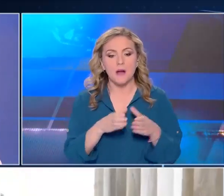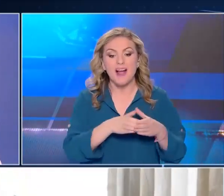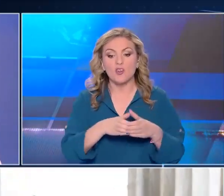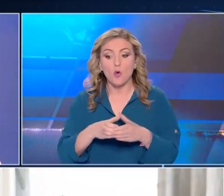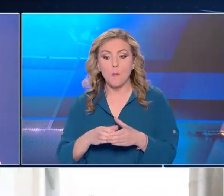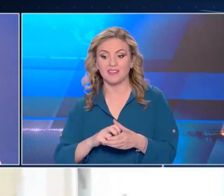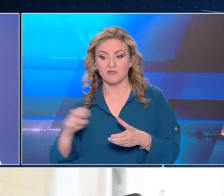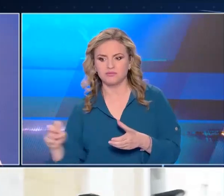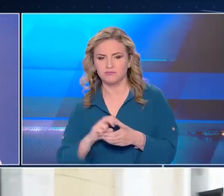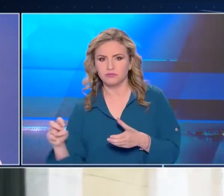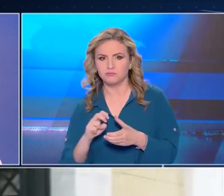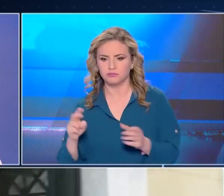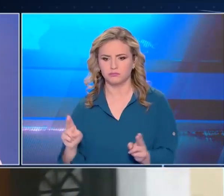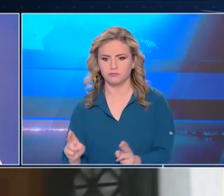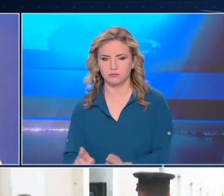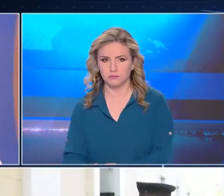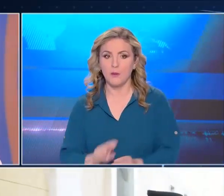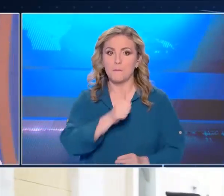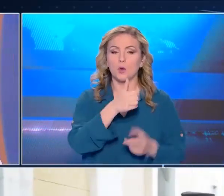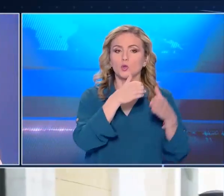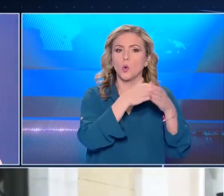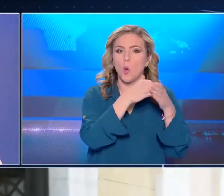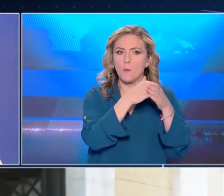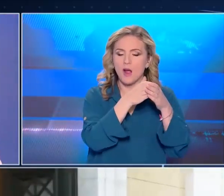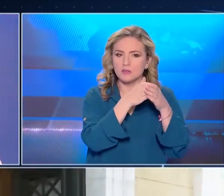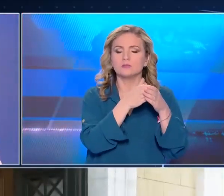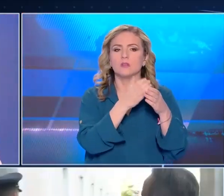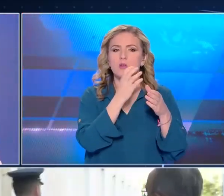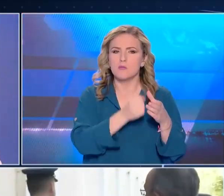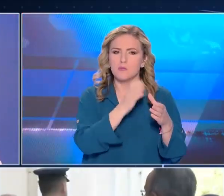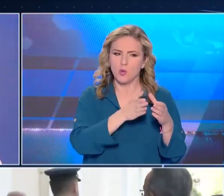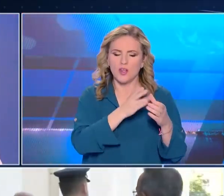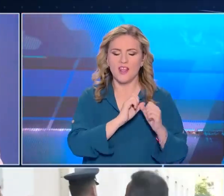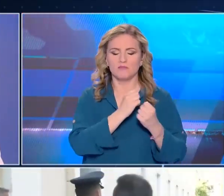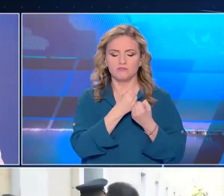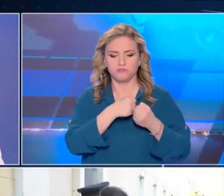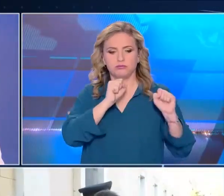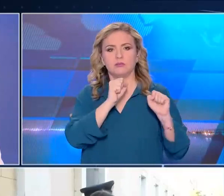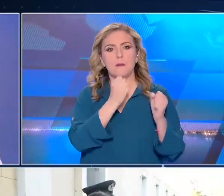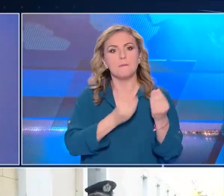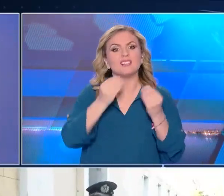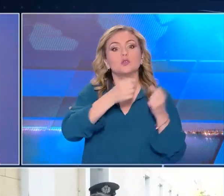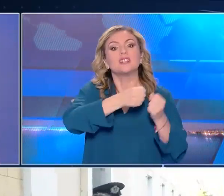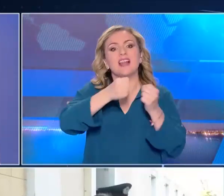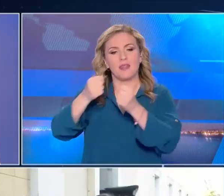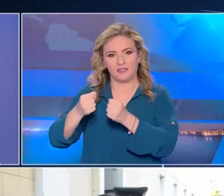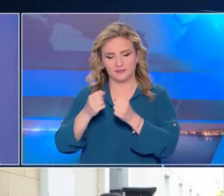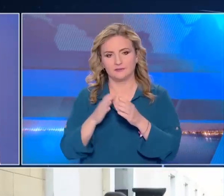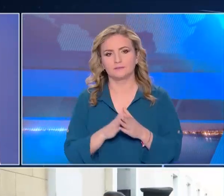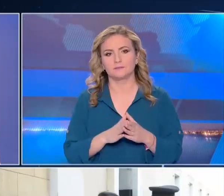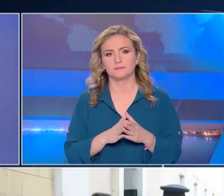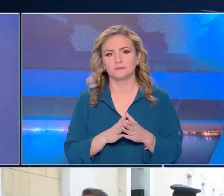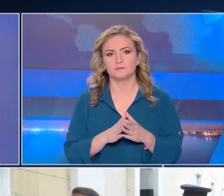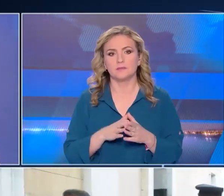εκτός, τόσο καλύτερο για το πρώτο κόμμα να μπορέσει να έχει την πολυπόθητη αυτοδυναμία. Ναι, γιατί θα ψαλιδίσουν αν μπουν